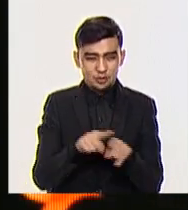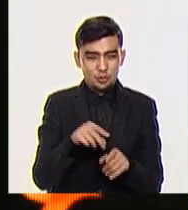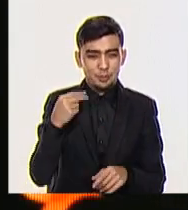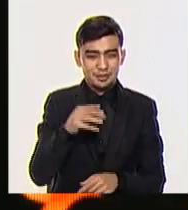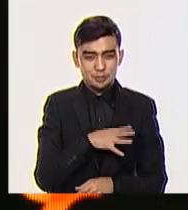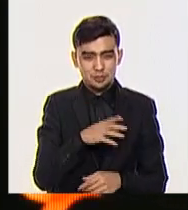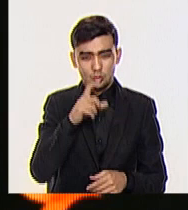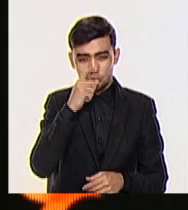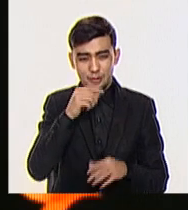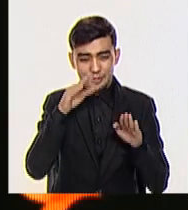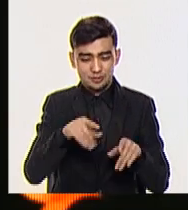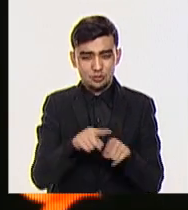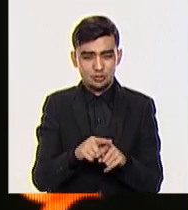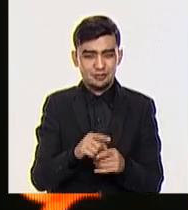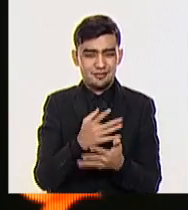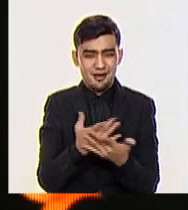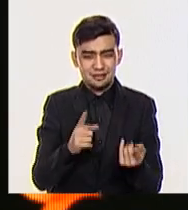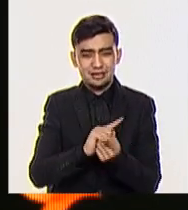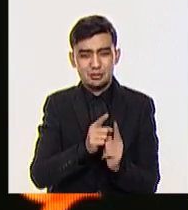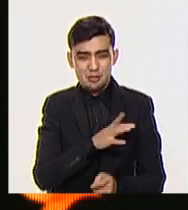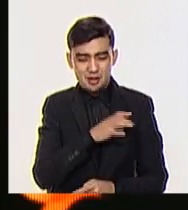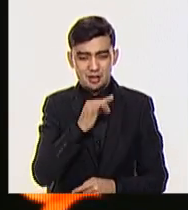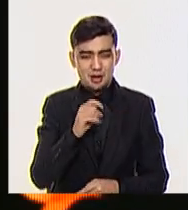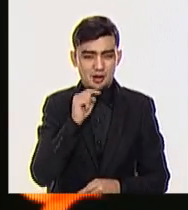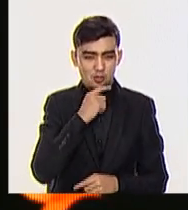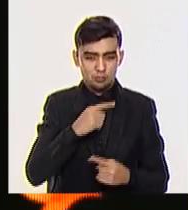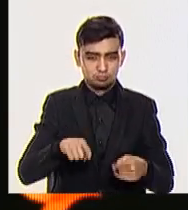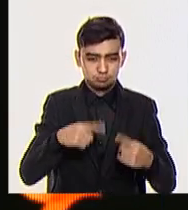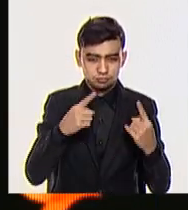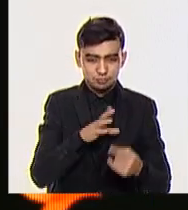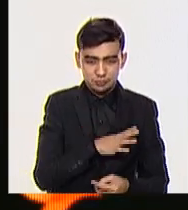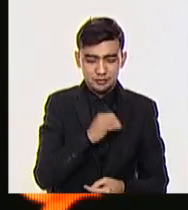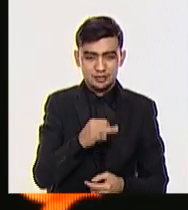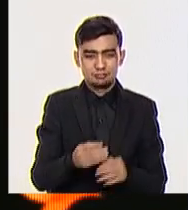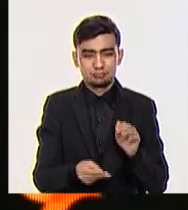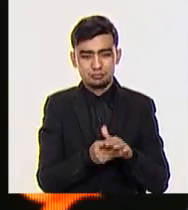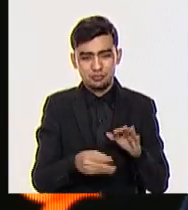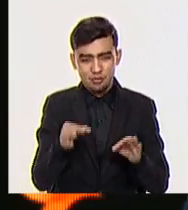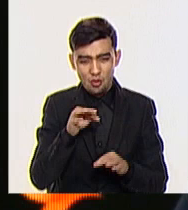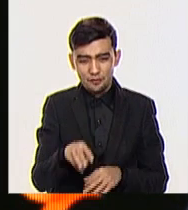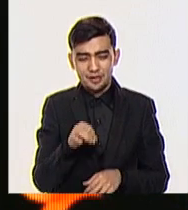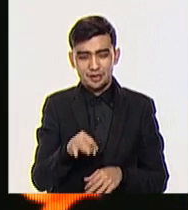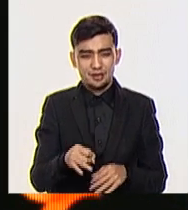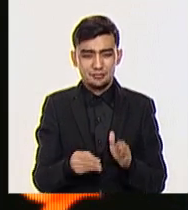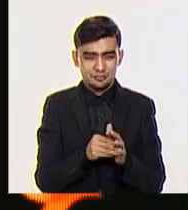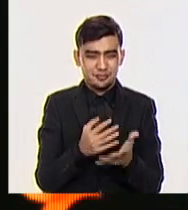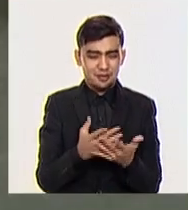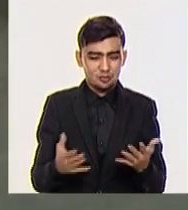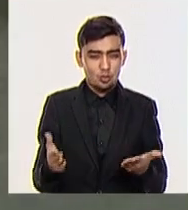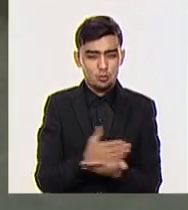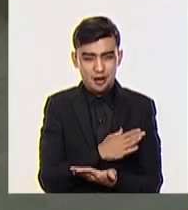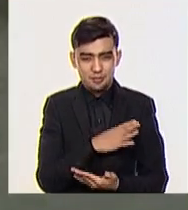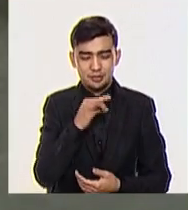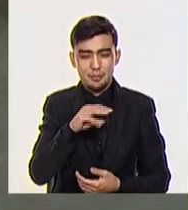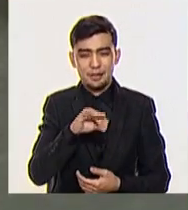Грузияда өте жақсы өзгерістер болды. Экономикасы көтерілді. Мына коррупция жемқорлық жойылды.